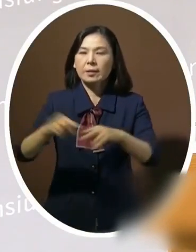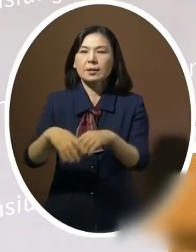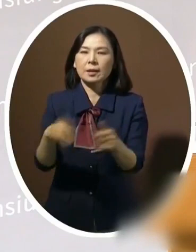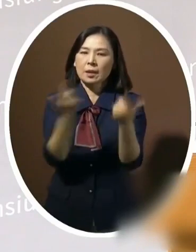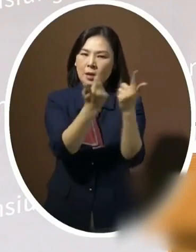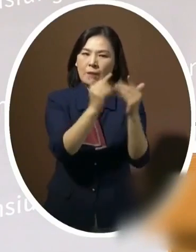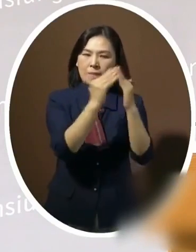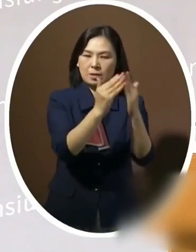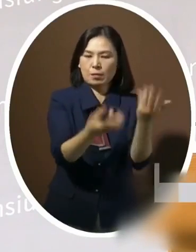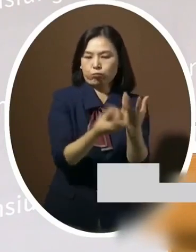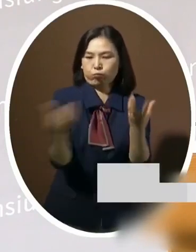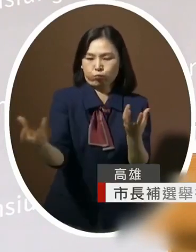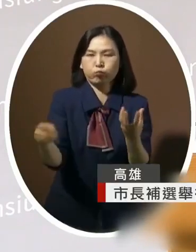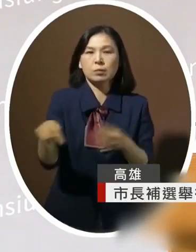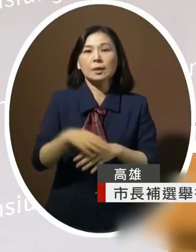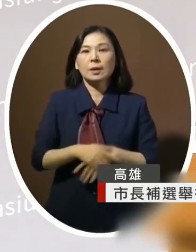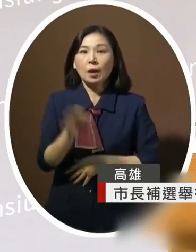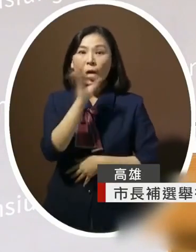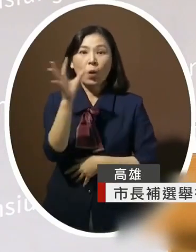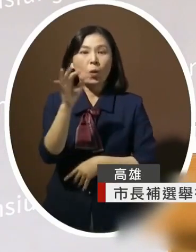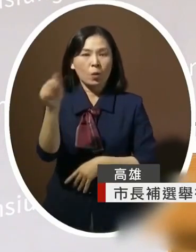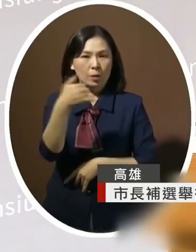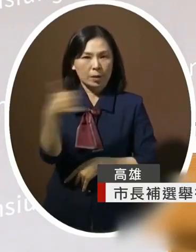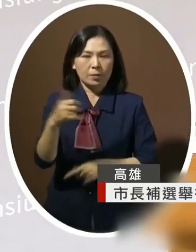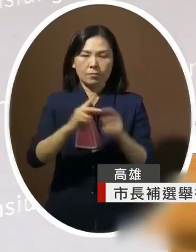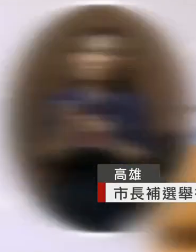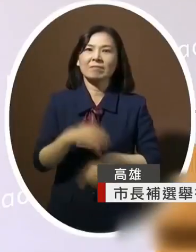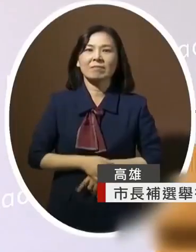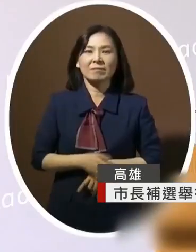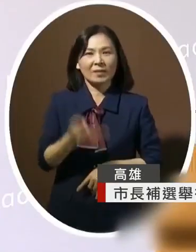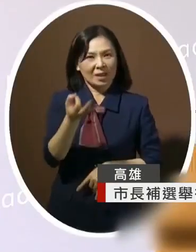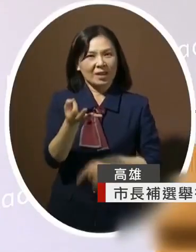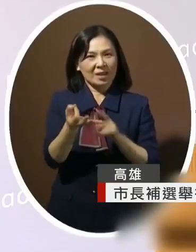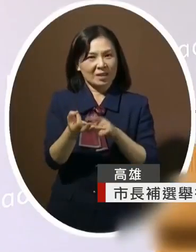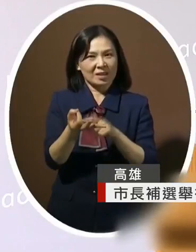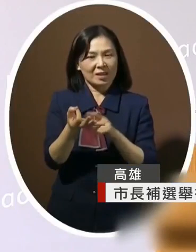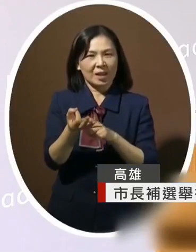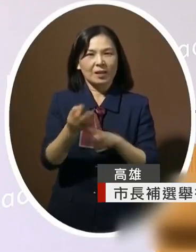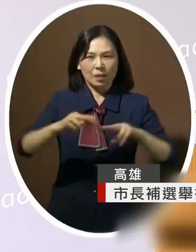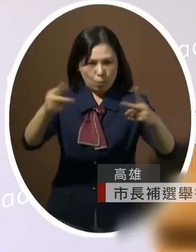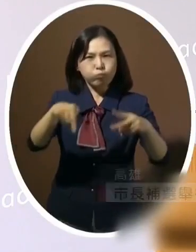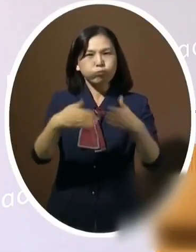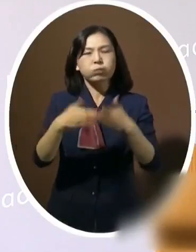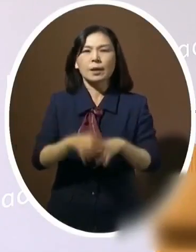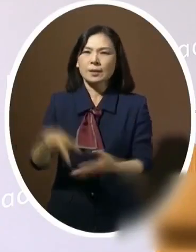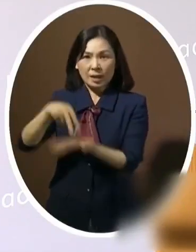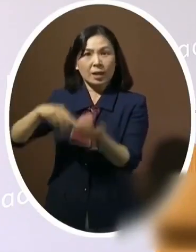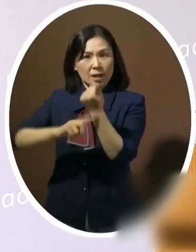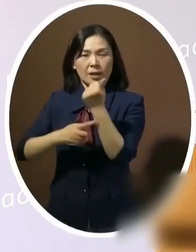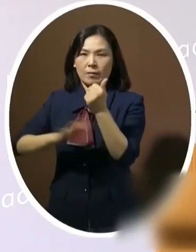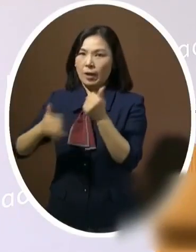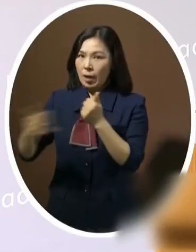长韩国瑜，话2年嚟高雄冇发大财，反而变得更差。民众党嘅候选人吴益政